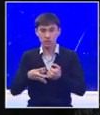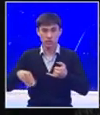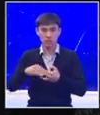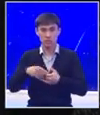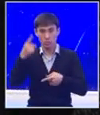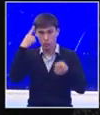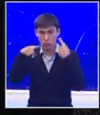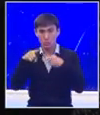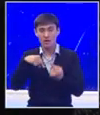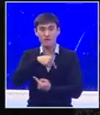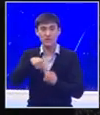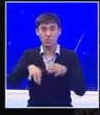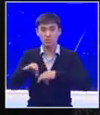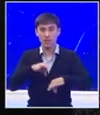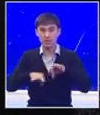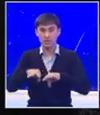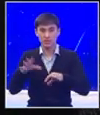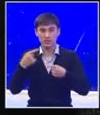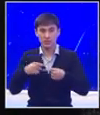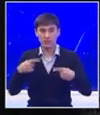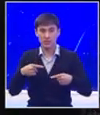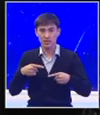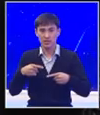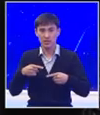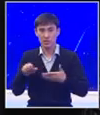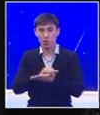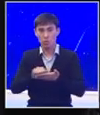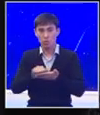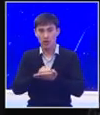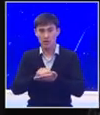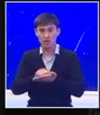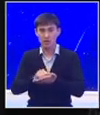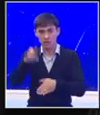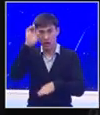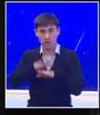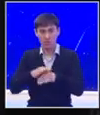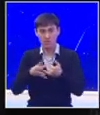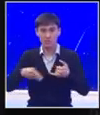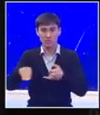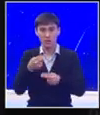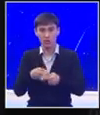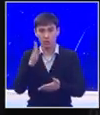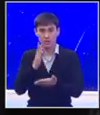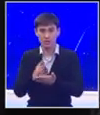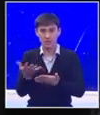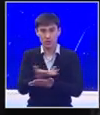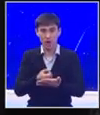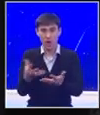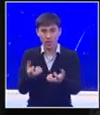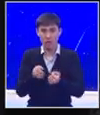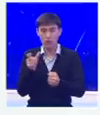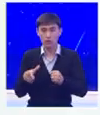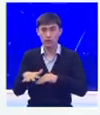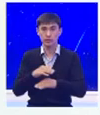Придумали какой-то инвестпроекты. Всякие вот эти подложные документы. И вот это акиматские земли, которые есть синокосы, они отобрали у